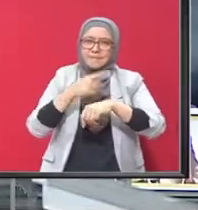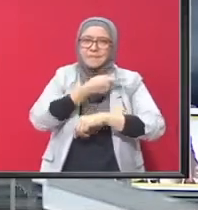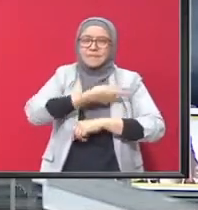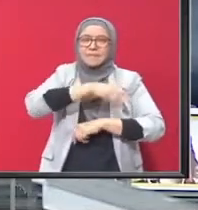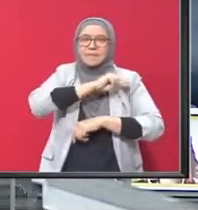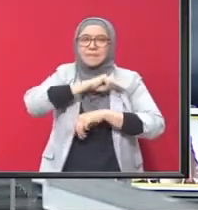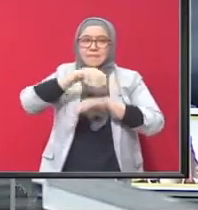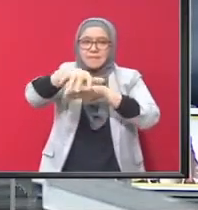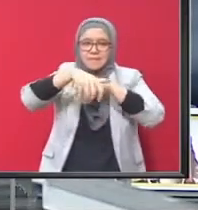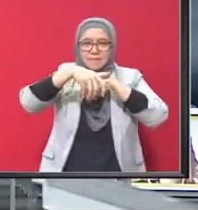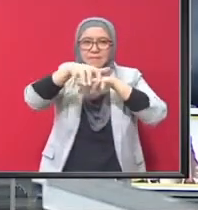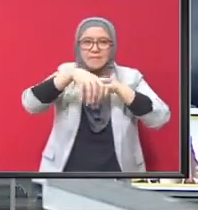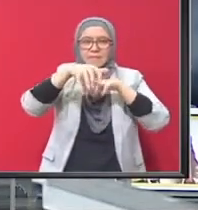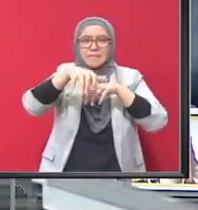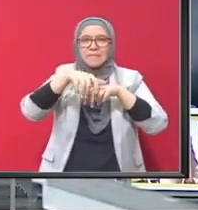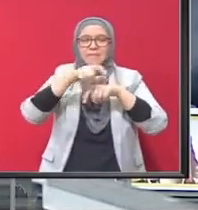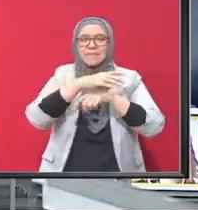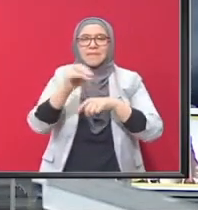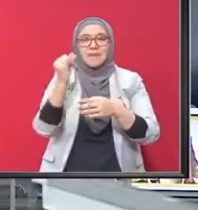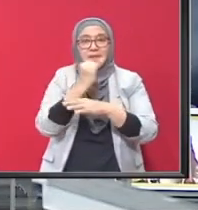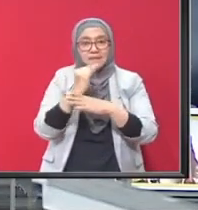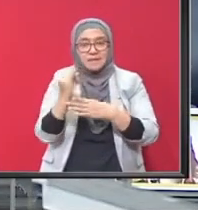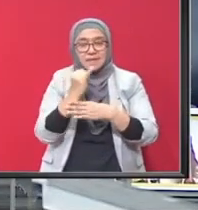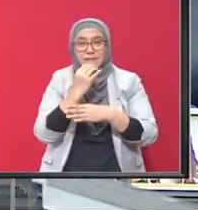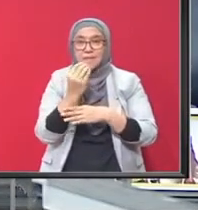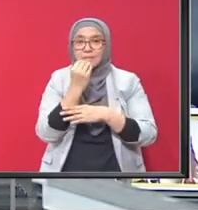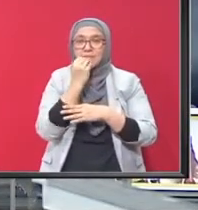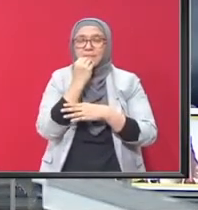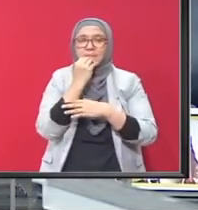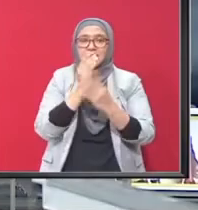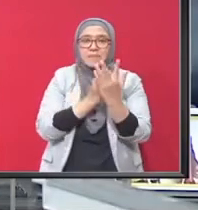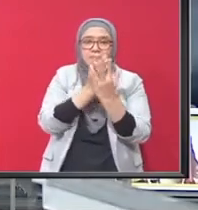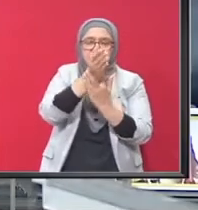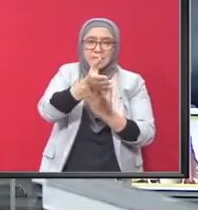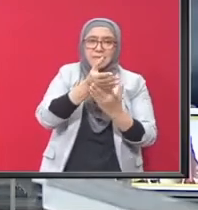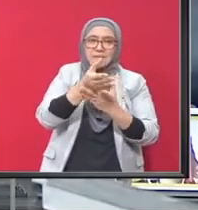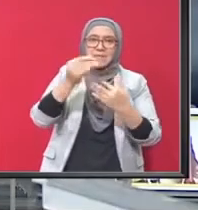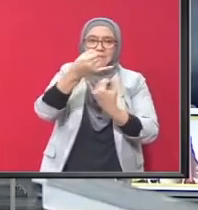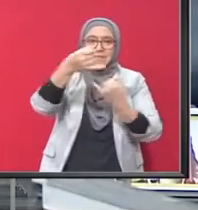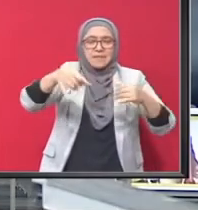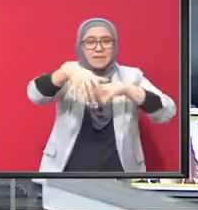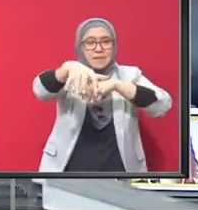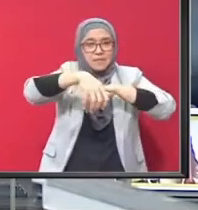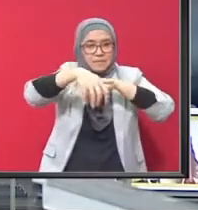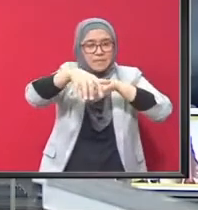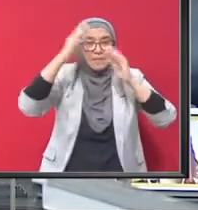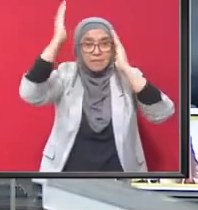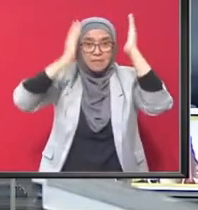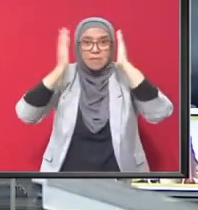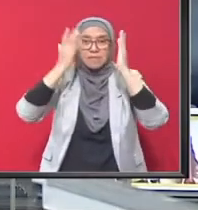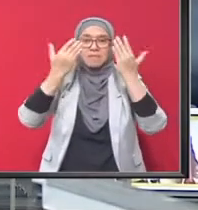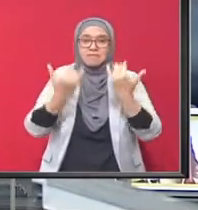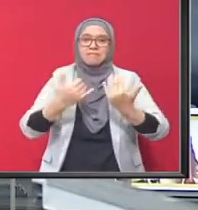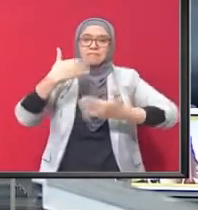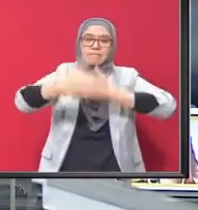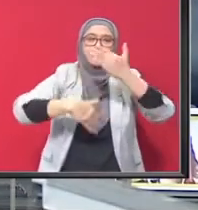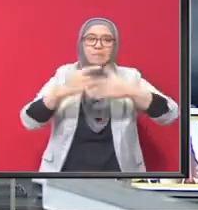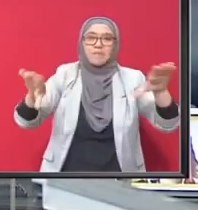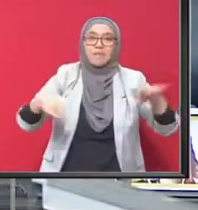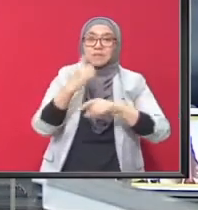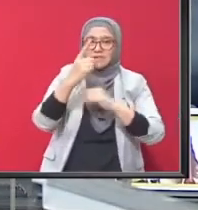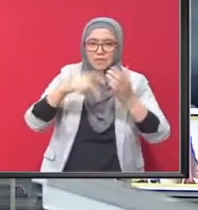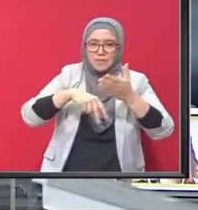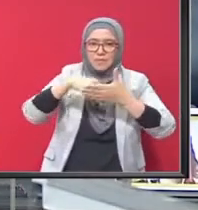Pertanian dan industri makanan melalui jabatan pertanyaan Malaysia sedang melaksanakan satu program